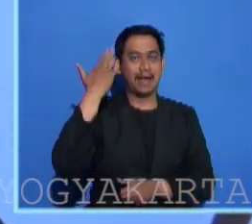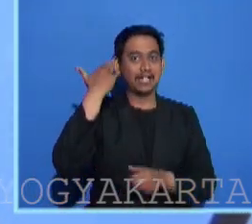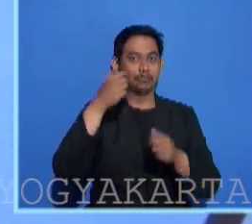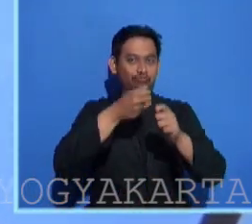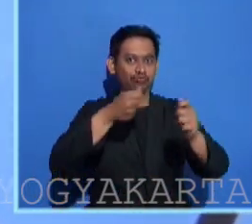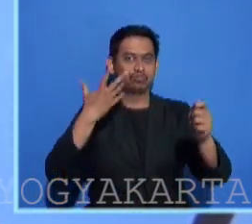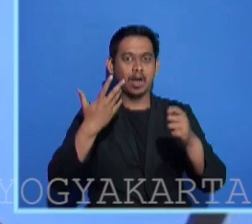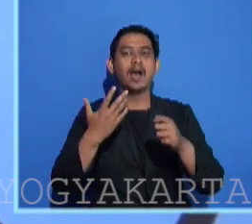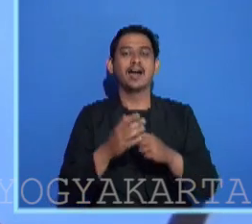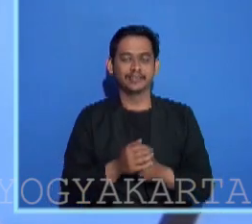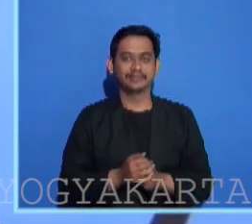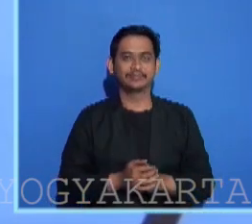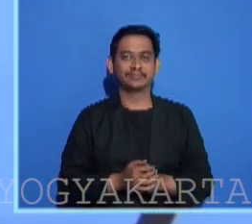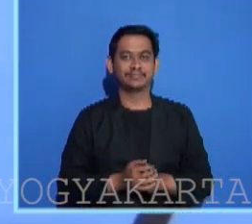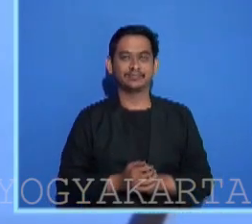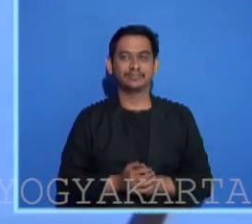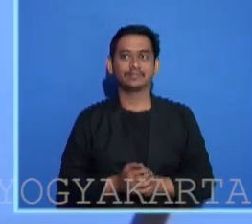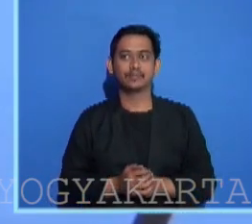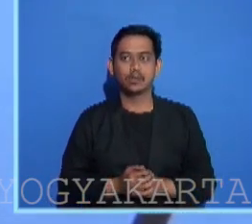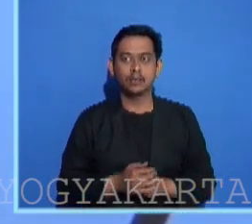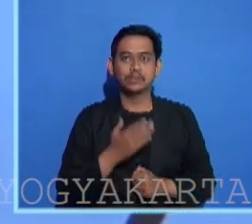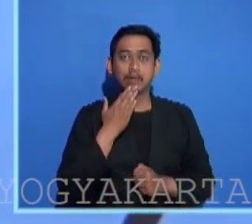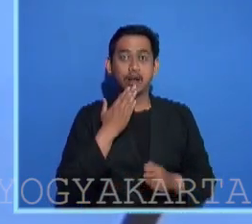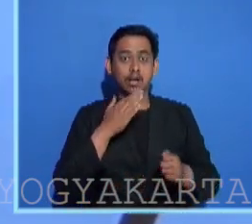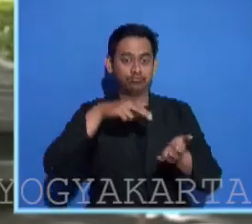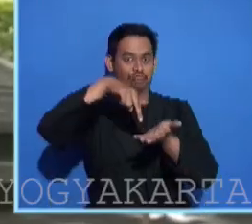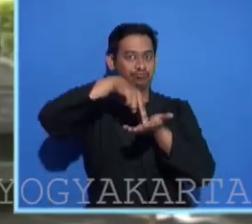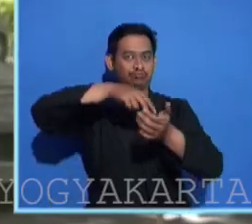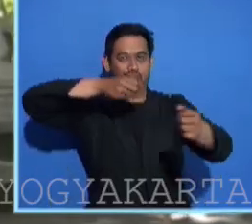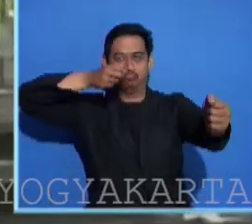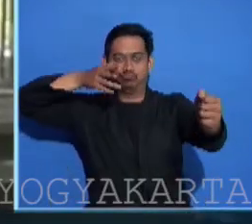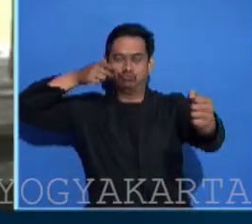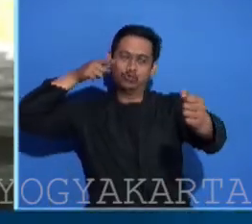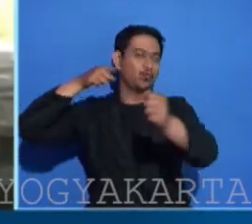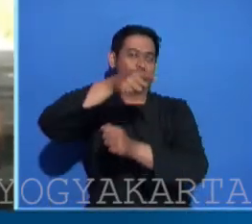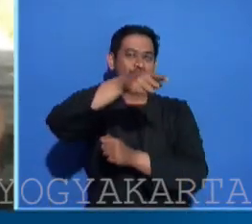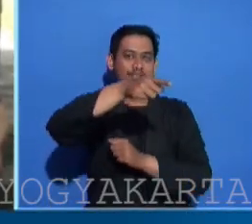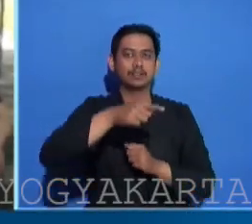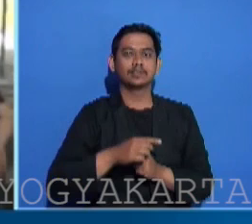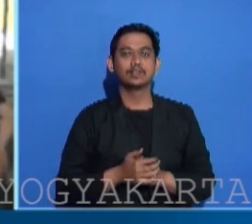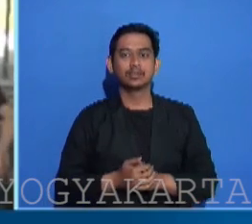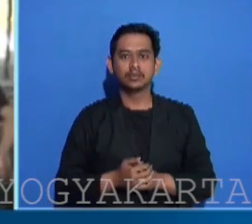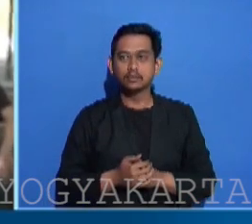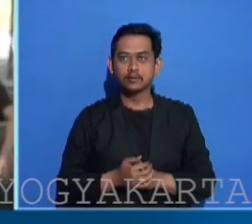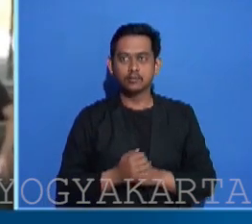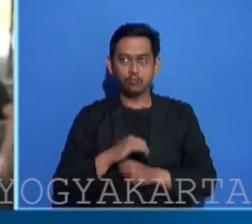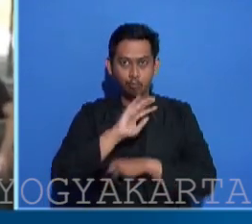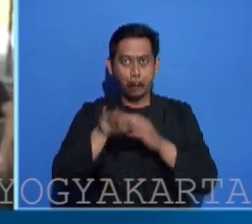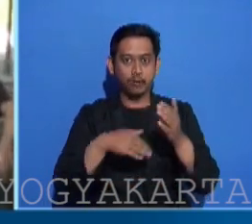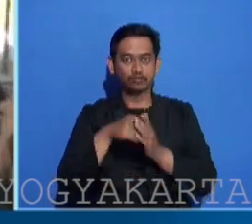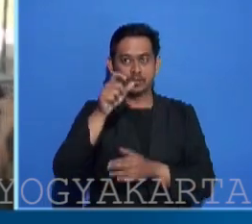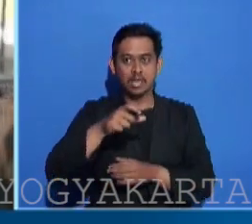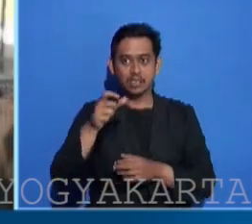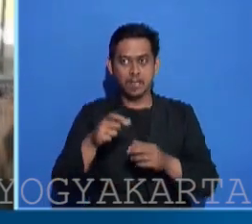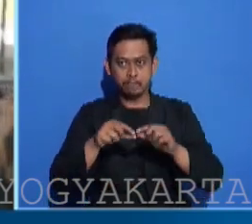dia manah yang yang biasa gitu loh, sambil berdiri. Biar semua orang kalau bisa membuat busur